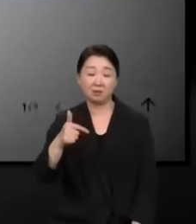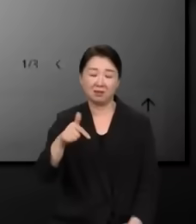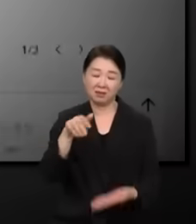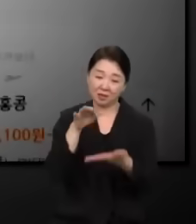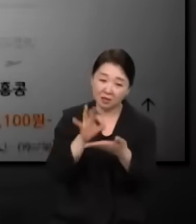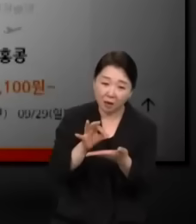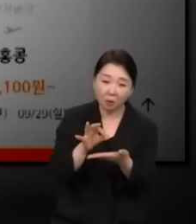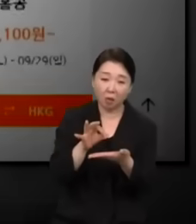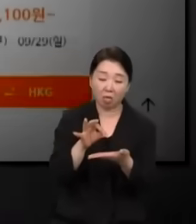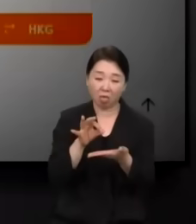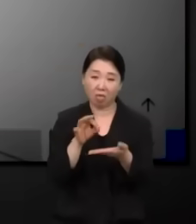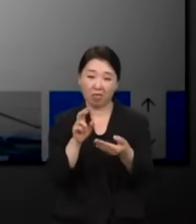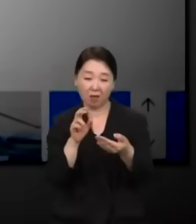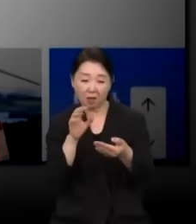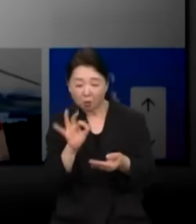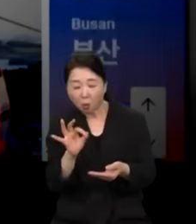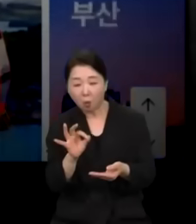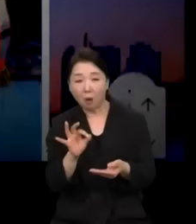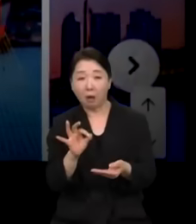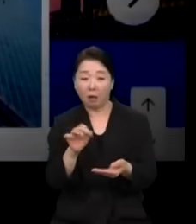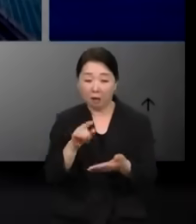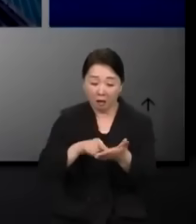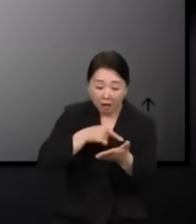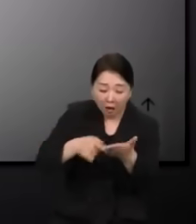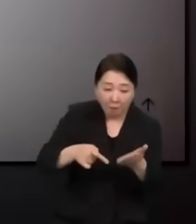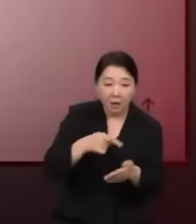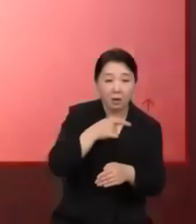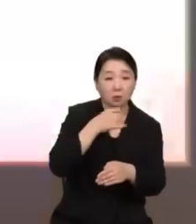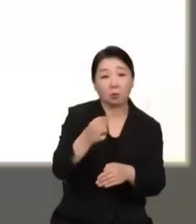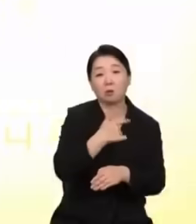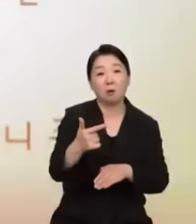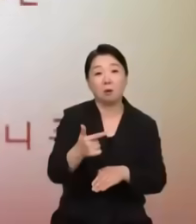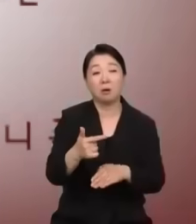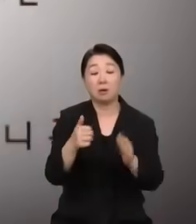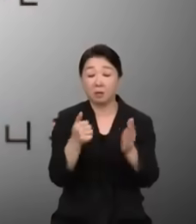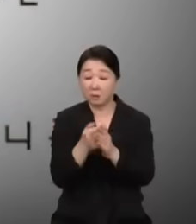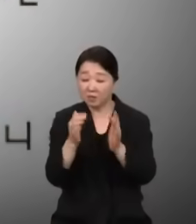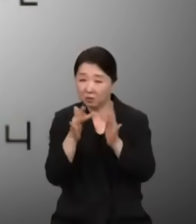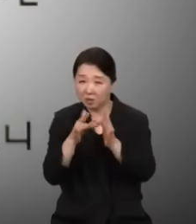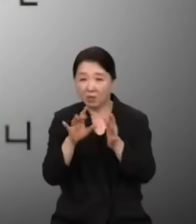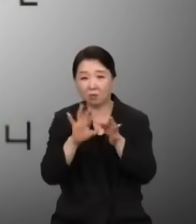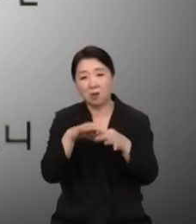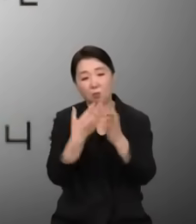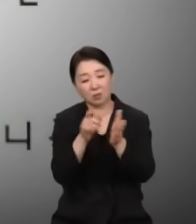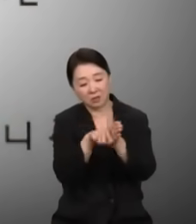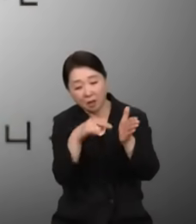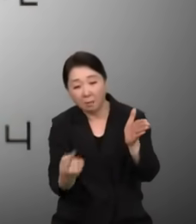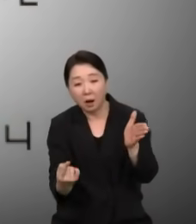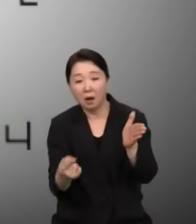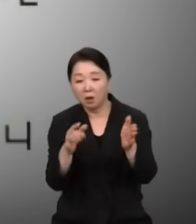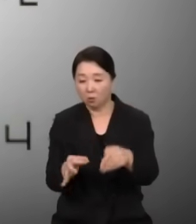잠식 상태로 갚아야 할 돈이 더 많은 상황인데 이번 사태로 플랫폼에 대한 신뢰마저 무너지면서